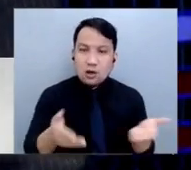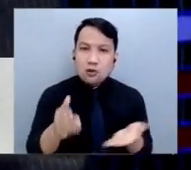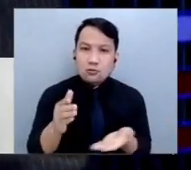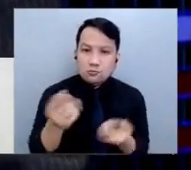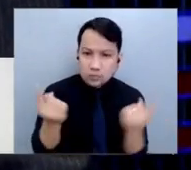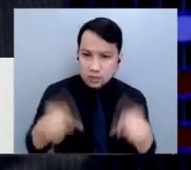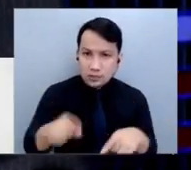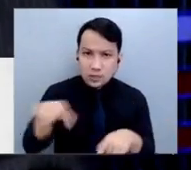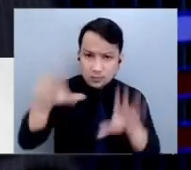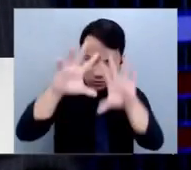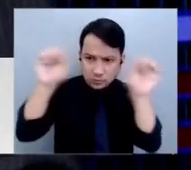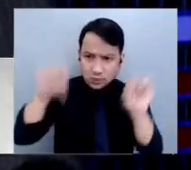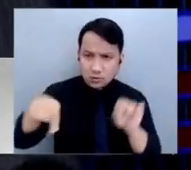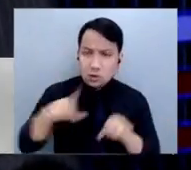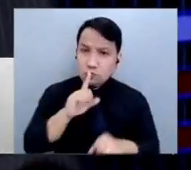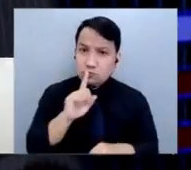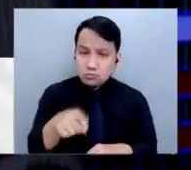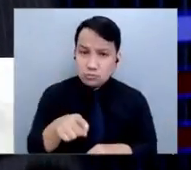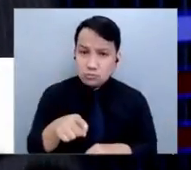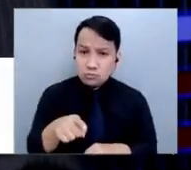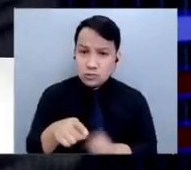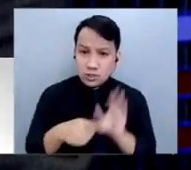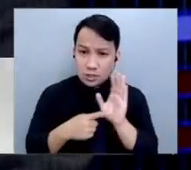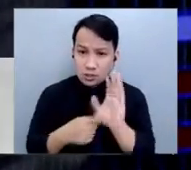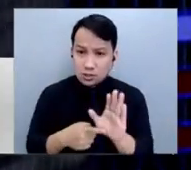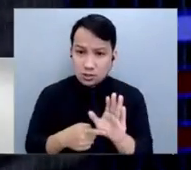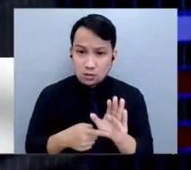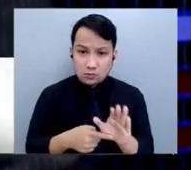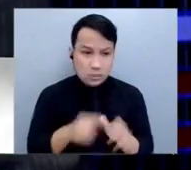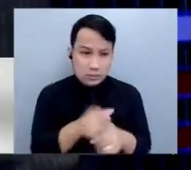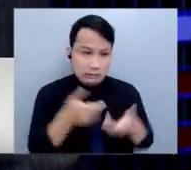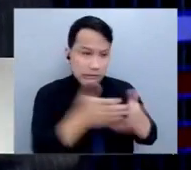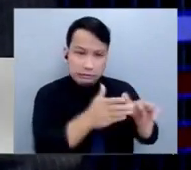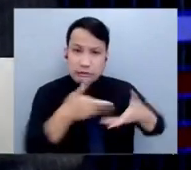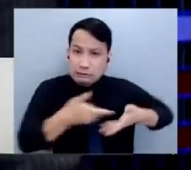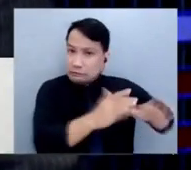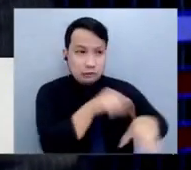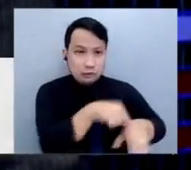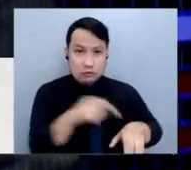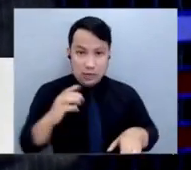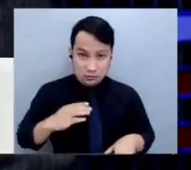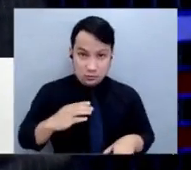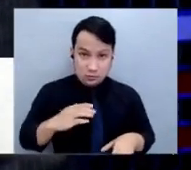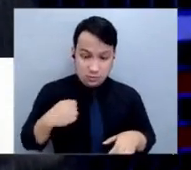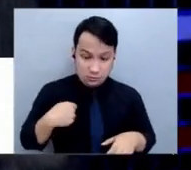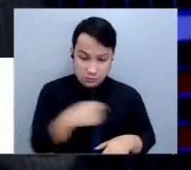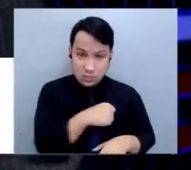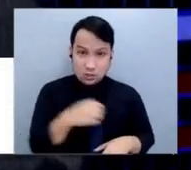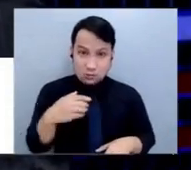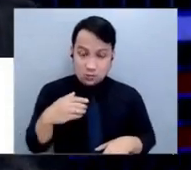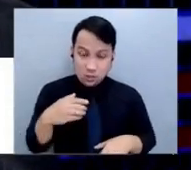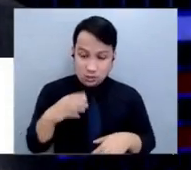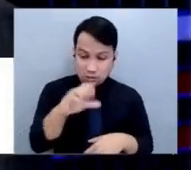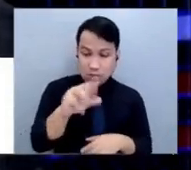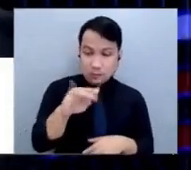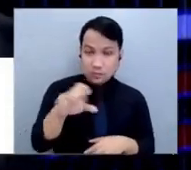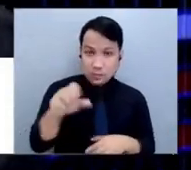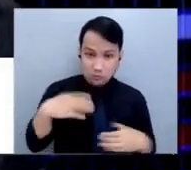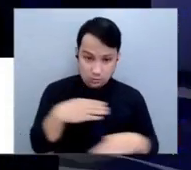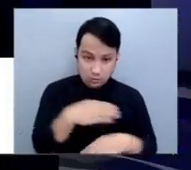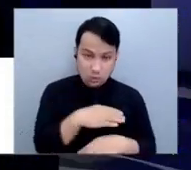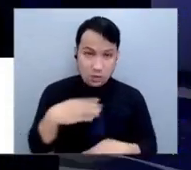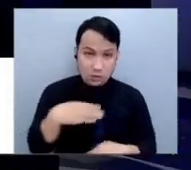Pangulong Duterte, ha, binanya yung mga cabinet members. At it happened also to the past president. What about you? Ibabanyo rin ba yung mga cabinet